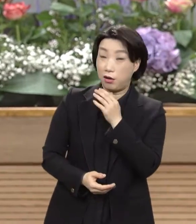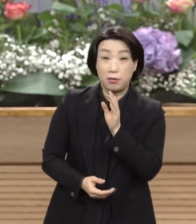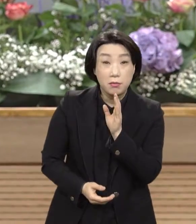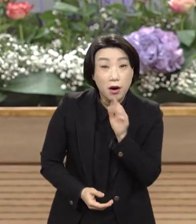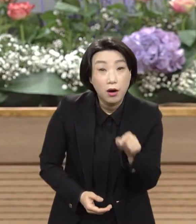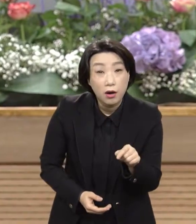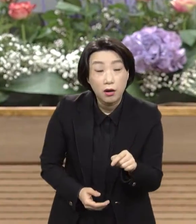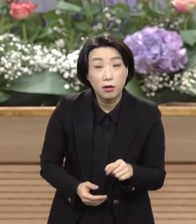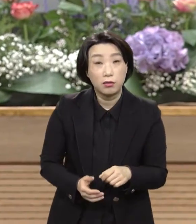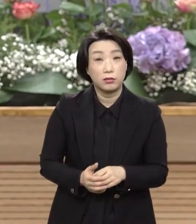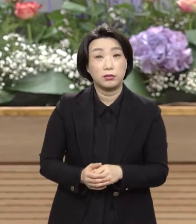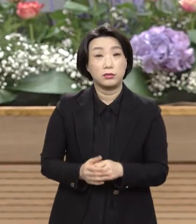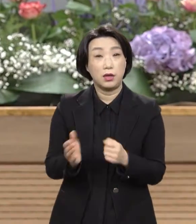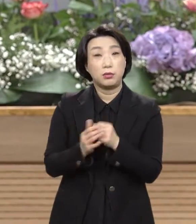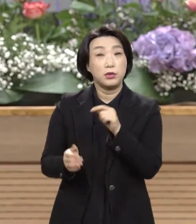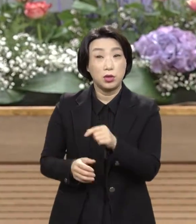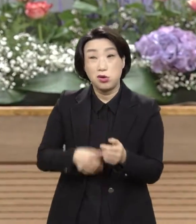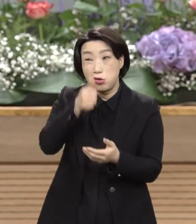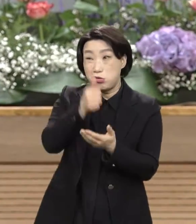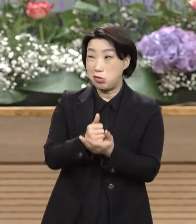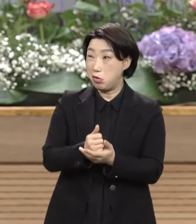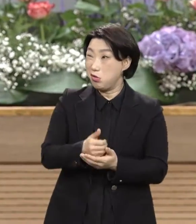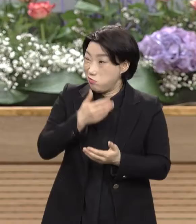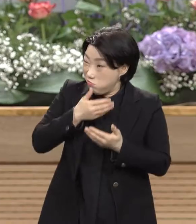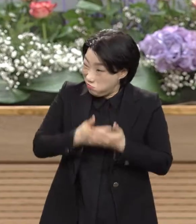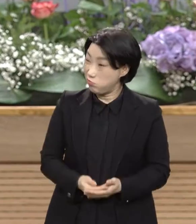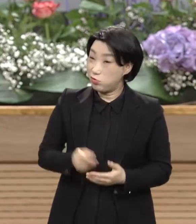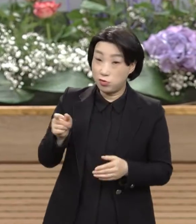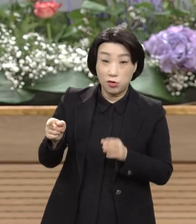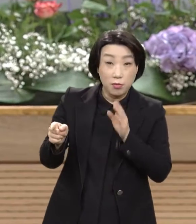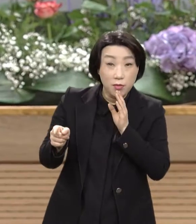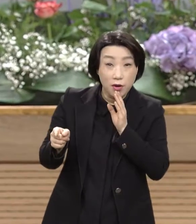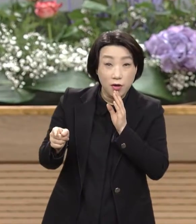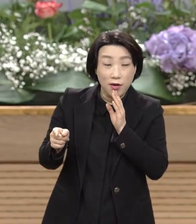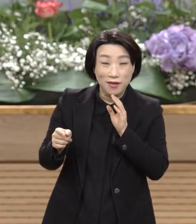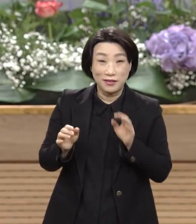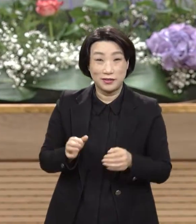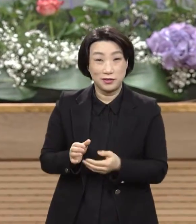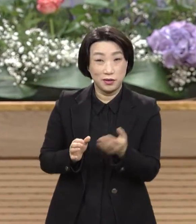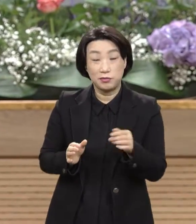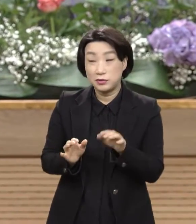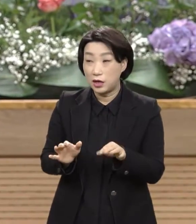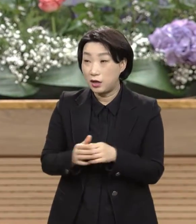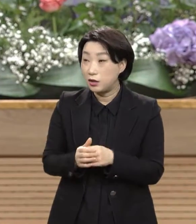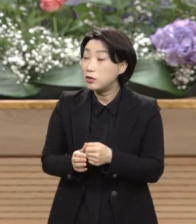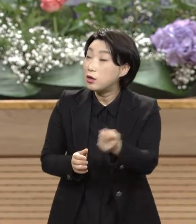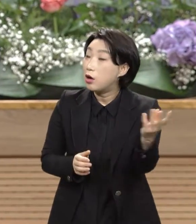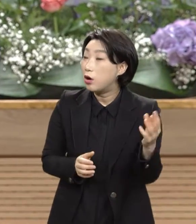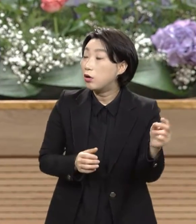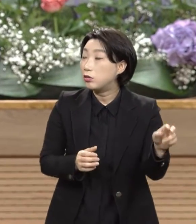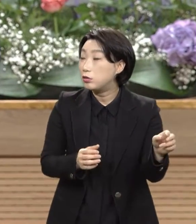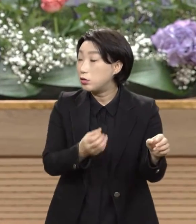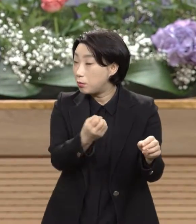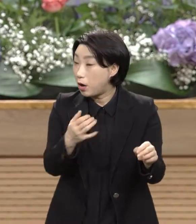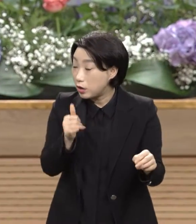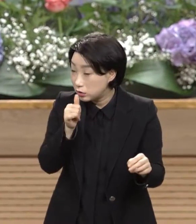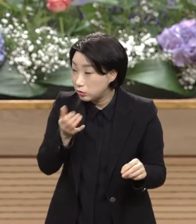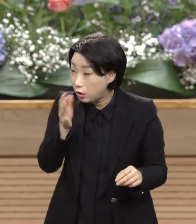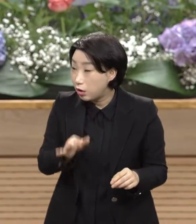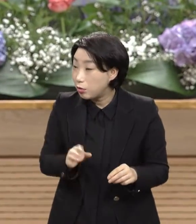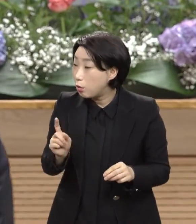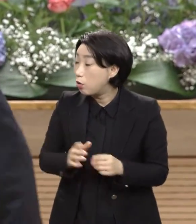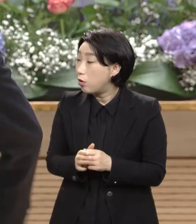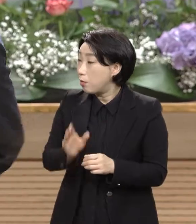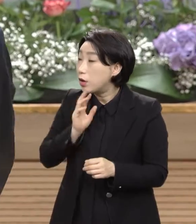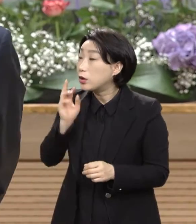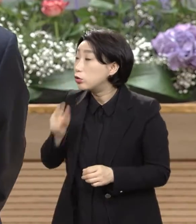되니까 굉장한 죄목 중에 들어갈 수 있다 이 말이오. 너를 이렇게 말하는데 아니다 기다 말하지